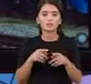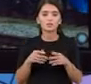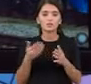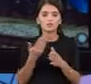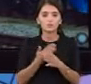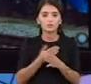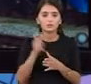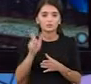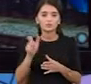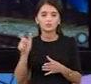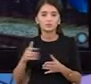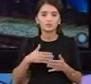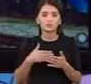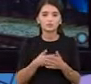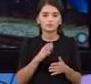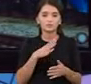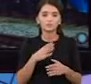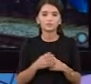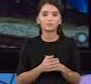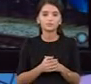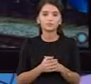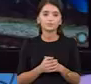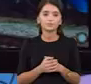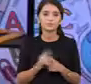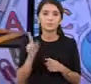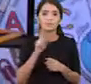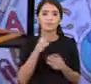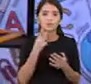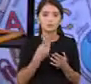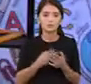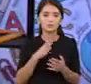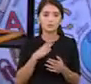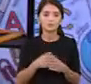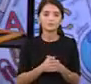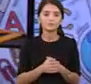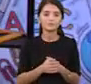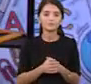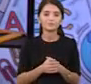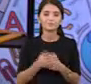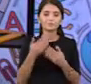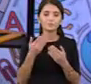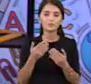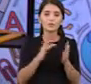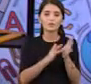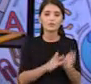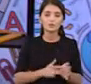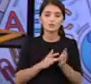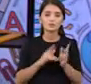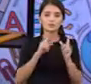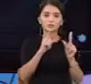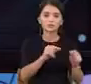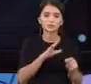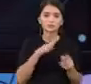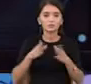vositalar insonlarga xizmat qilib kelmoqda. Nimani ko'ryapsiz? Siz hech